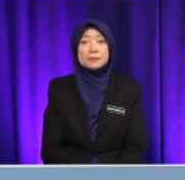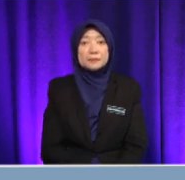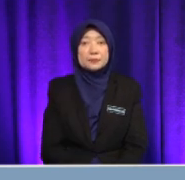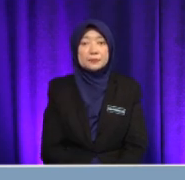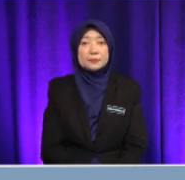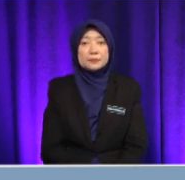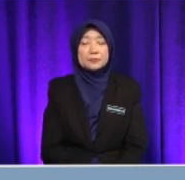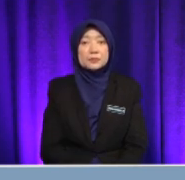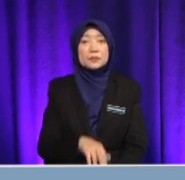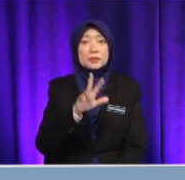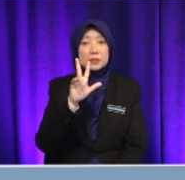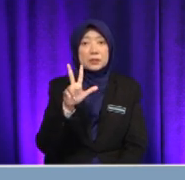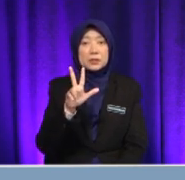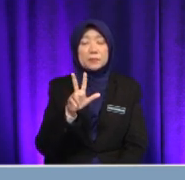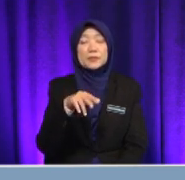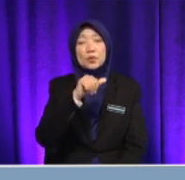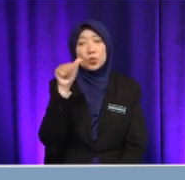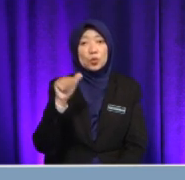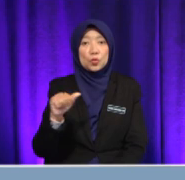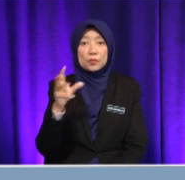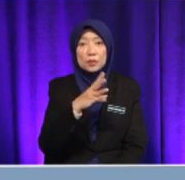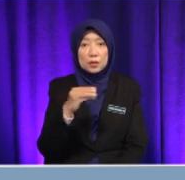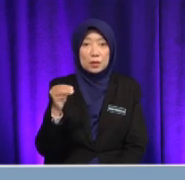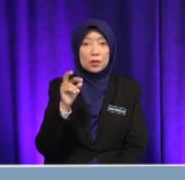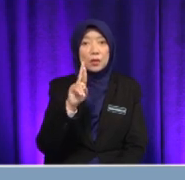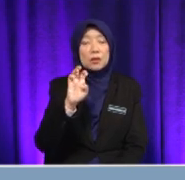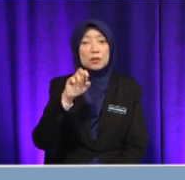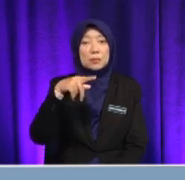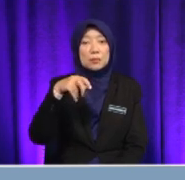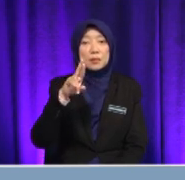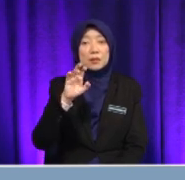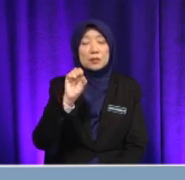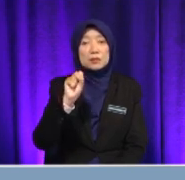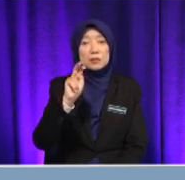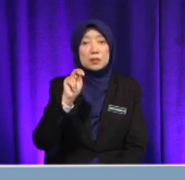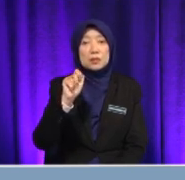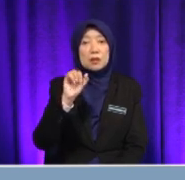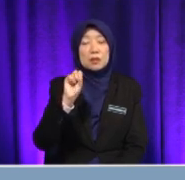logo huruf dan presentasi Oke betul oke yang keempat